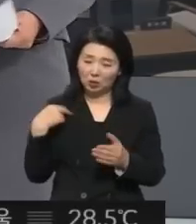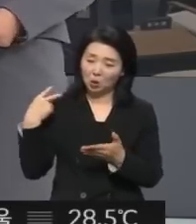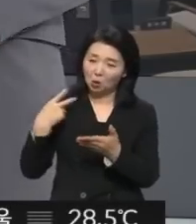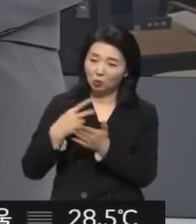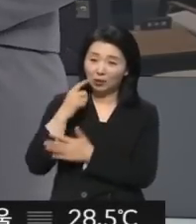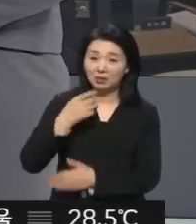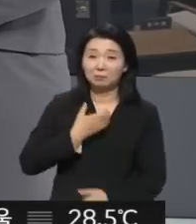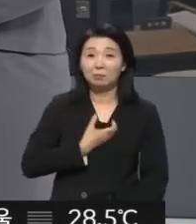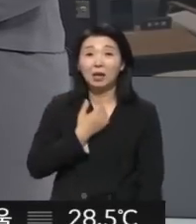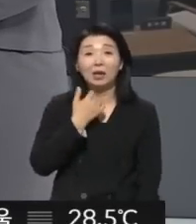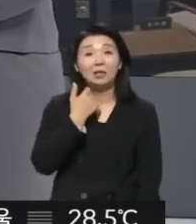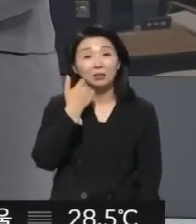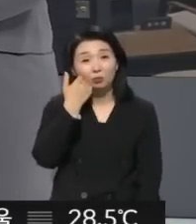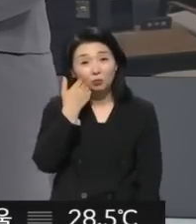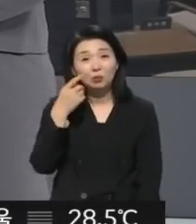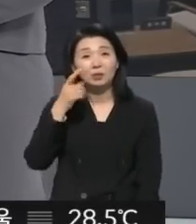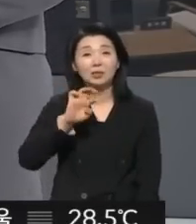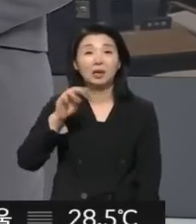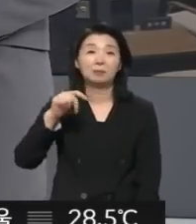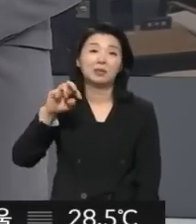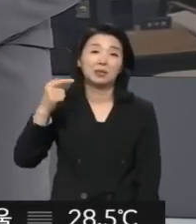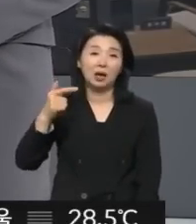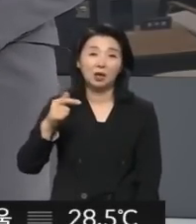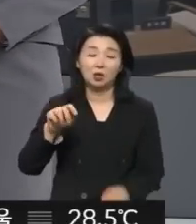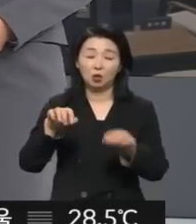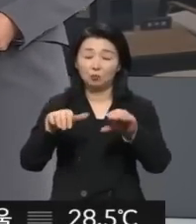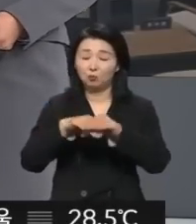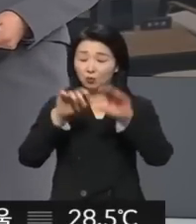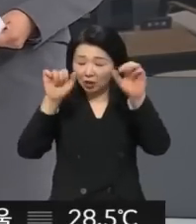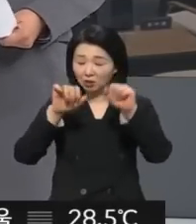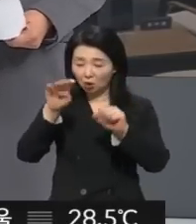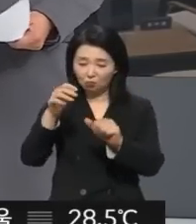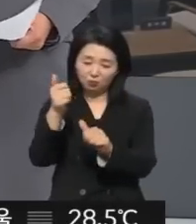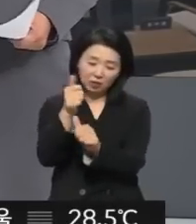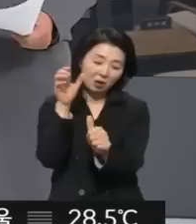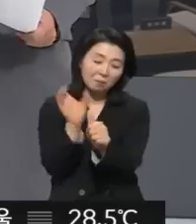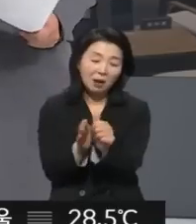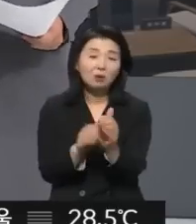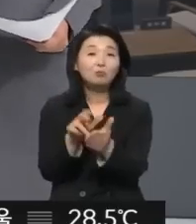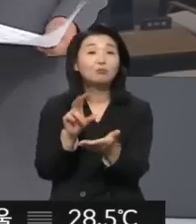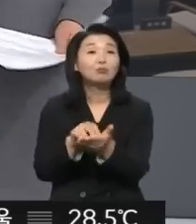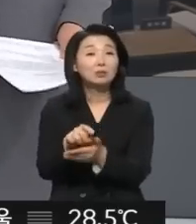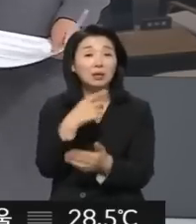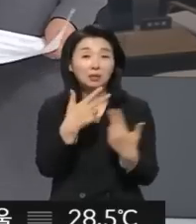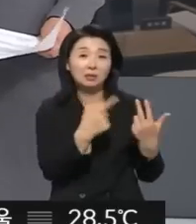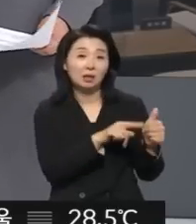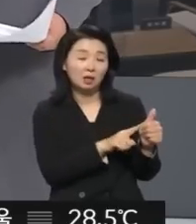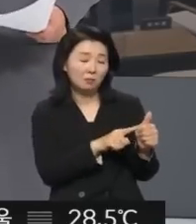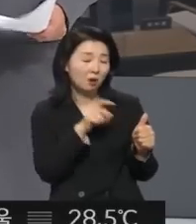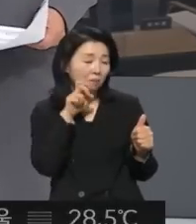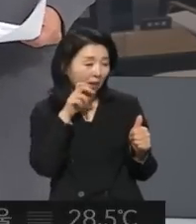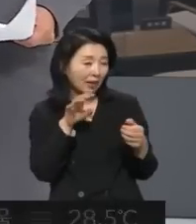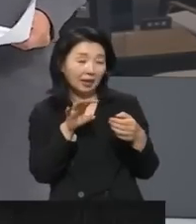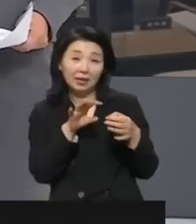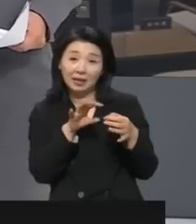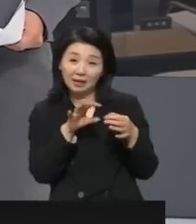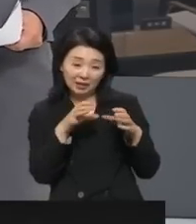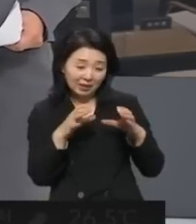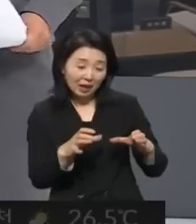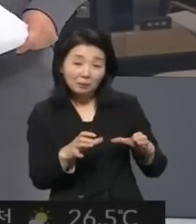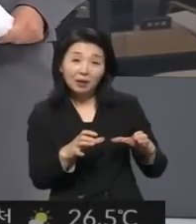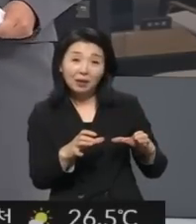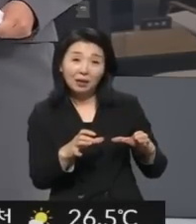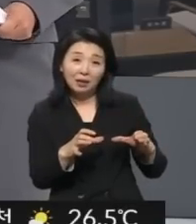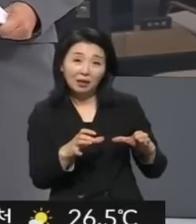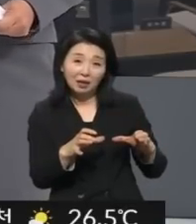금메달리스트인 장미란 교수의 문체부 차관 행도 문제 삼고 있습니다. 이재명 대표의 팬카페 재명인의